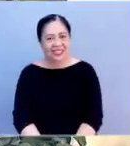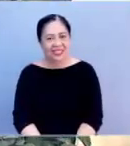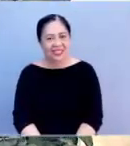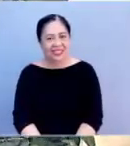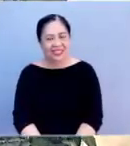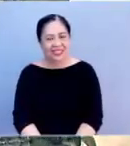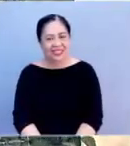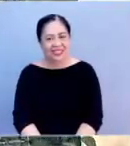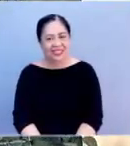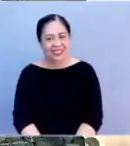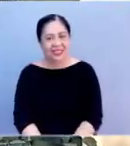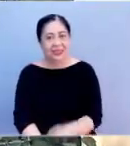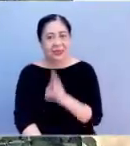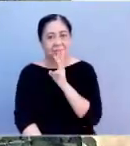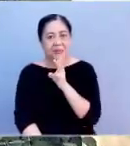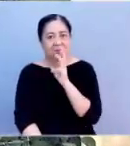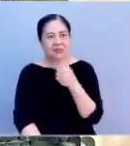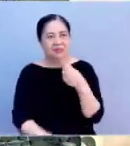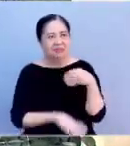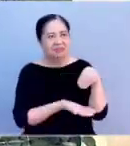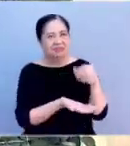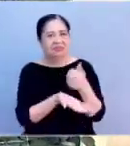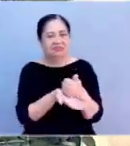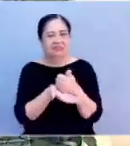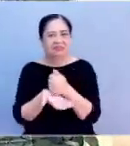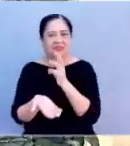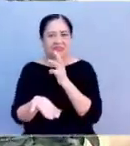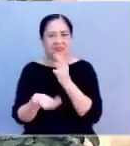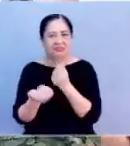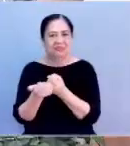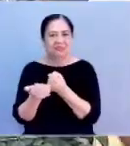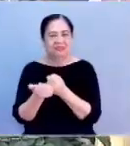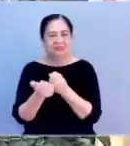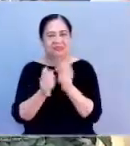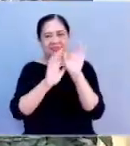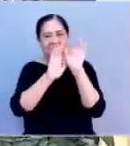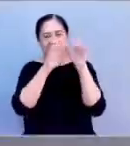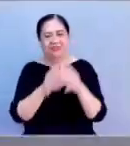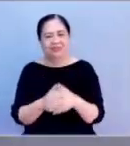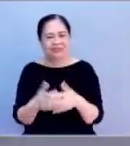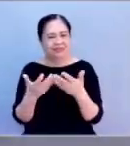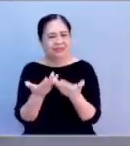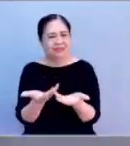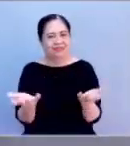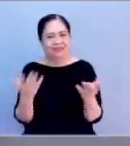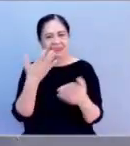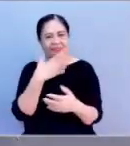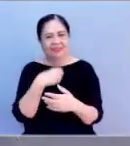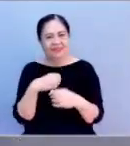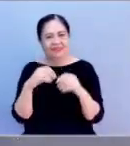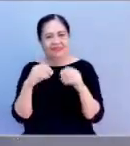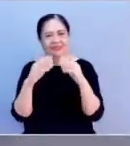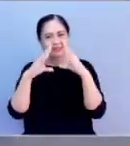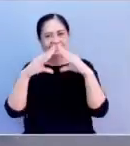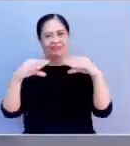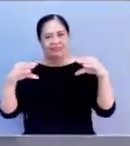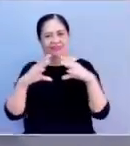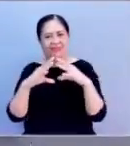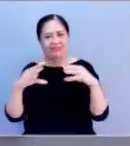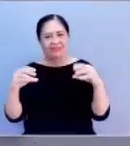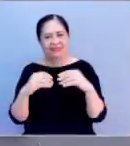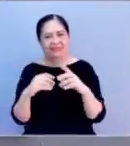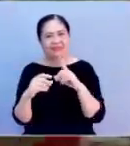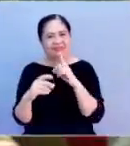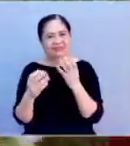pa. Waterboy! Ah, waterboy. Okay. O Abby, dito tayo sa mga ginawa mong napakagandang mga Christmas trees at fresh na fresh po mga